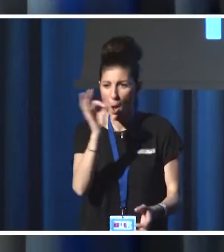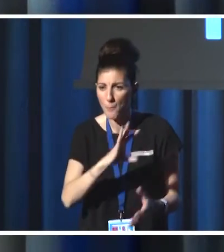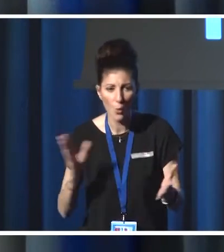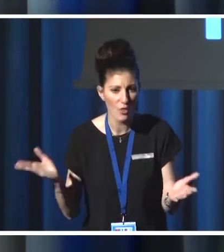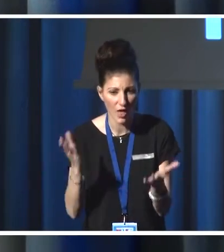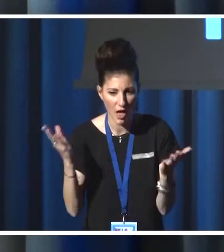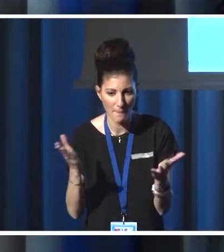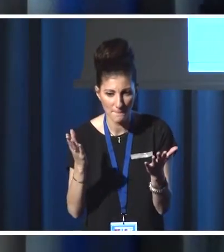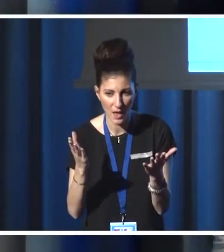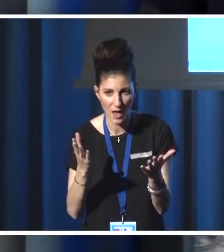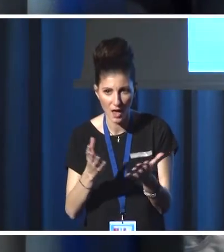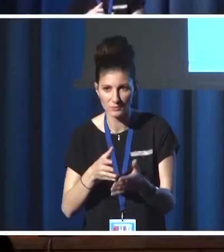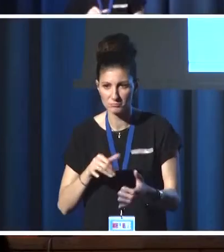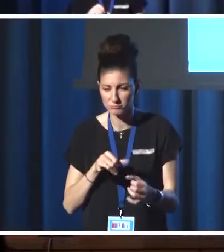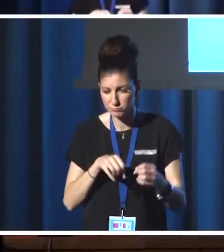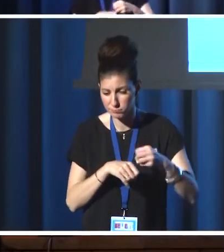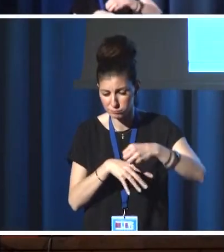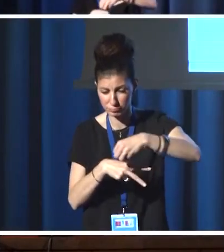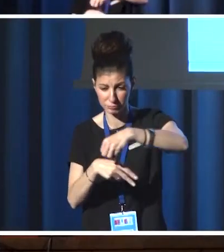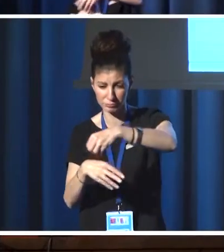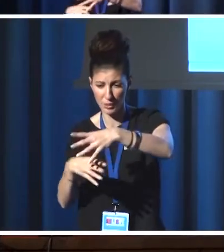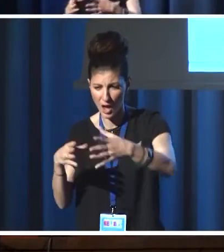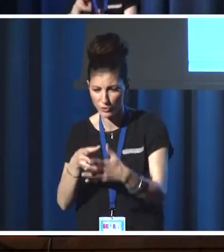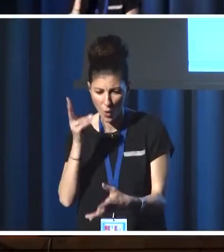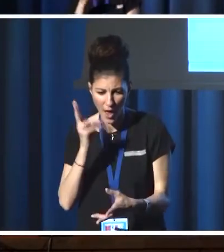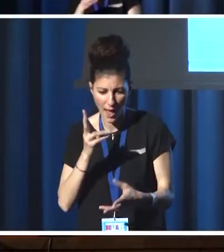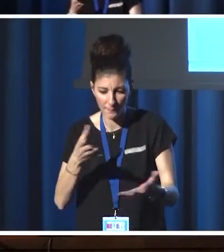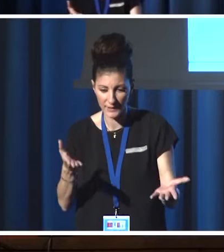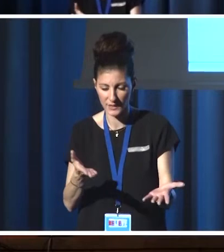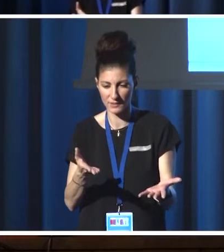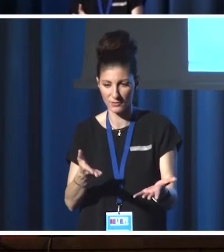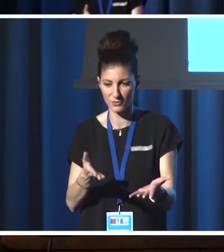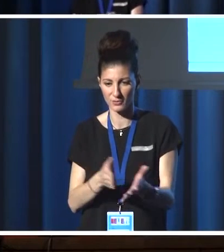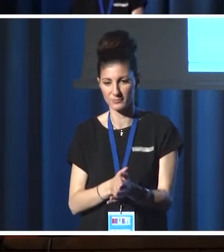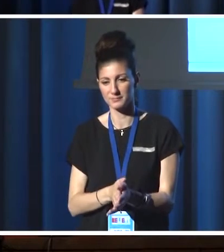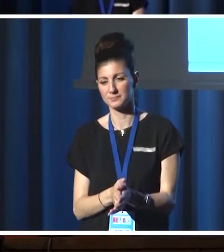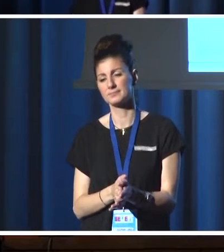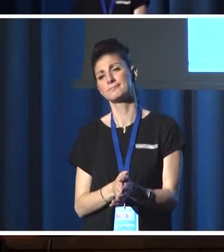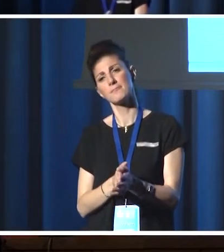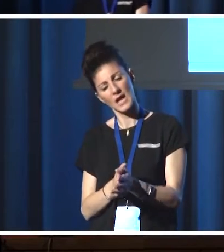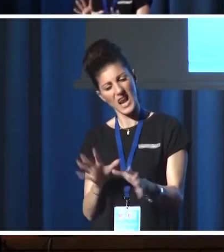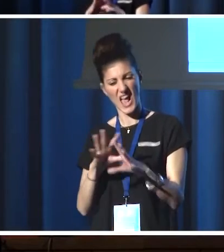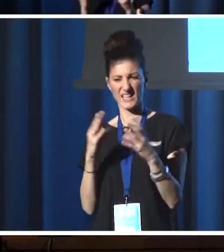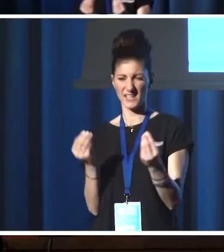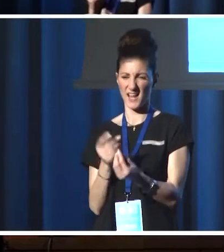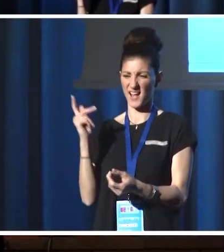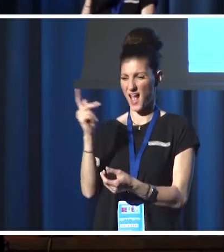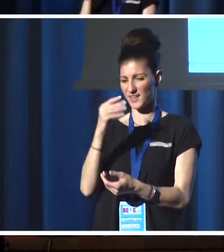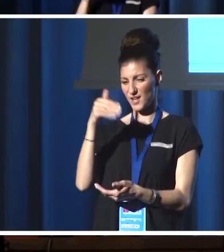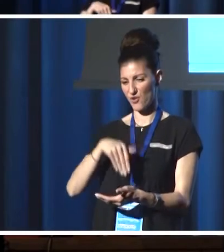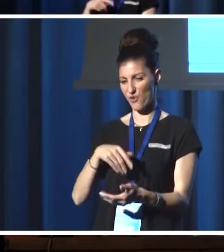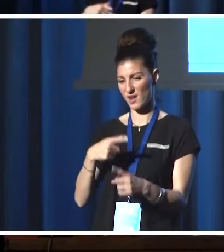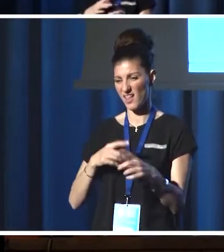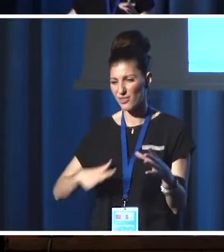λέμε τώρα έτσι η κοινωνία μας όσο και αν δεν θέλουμε να το πιστεύουμε